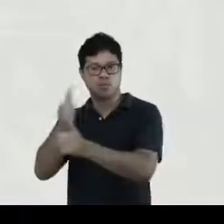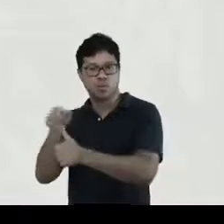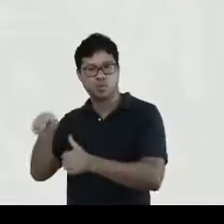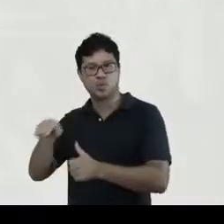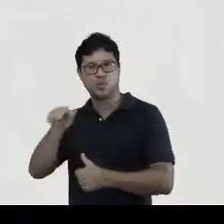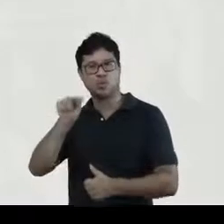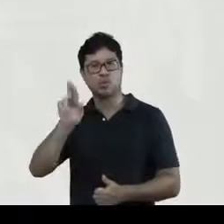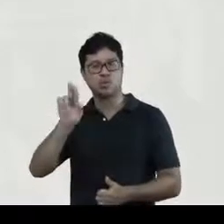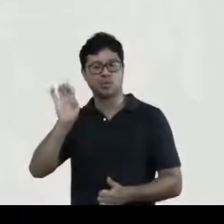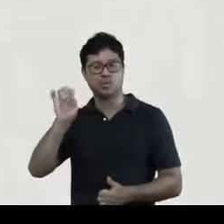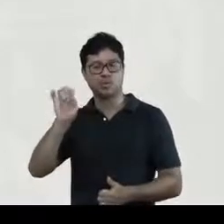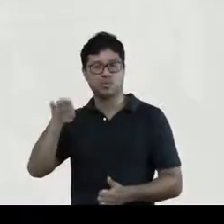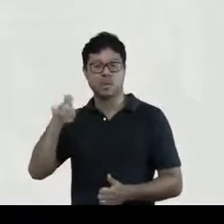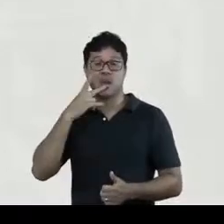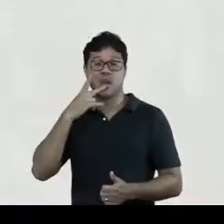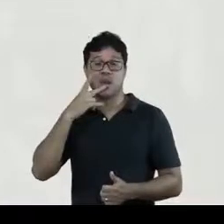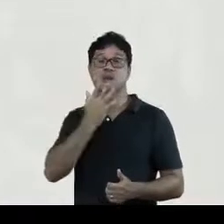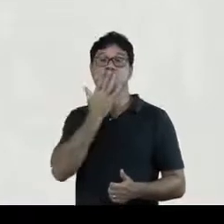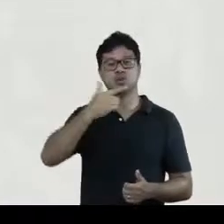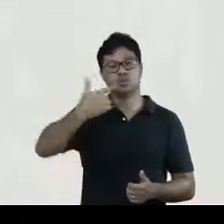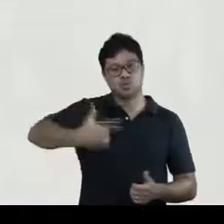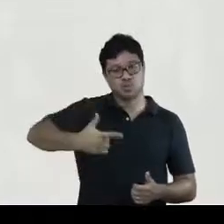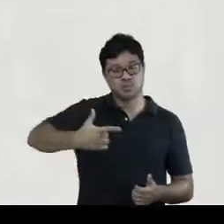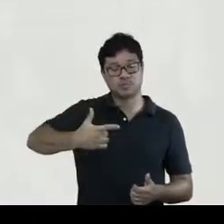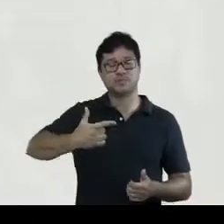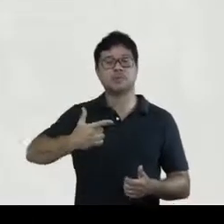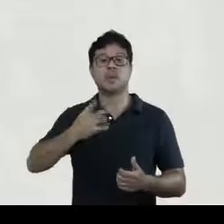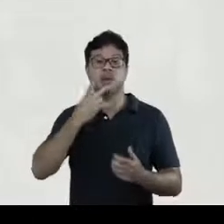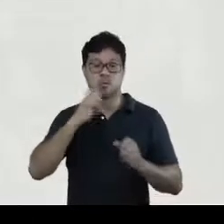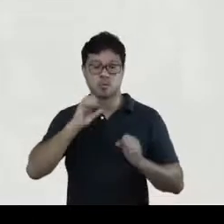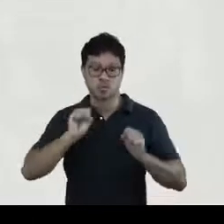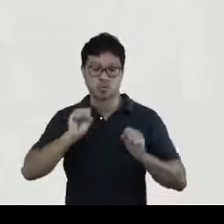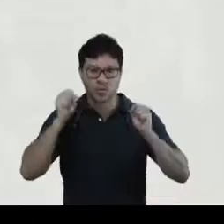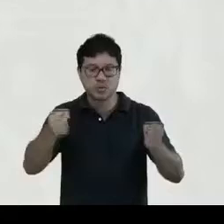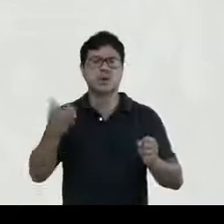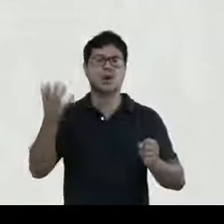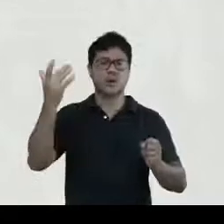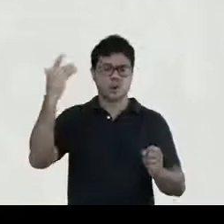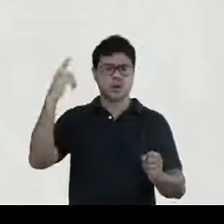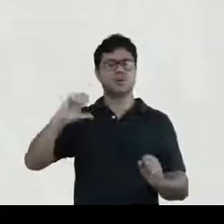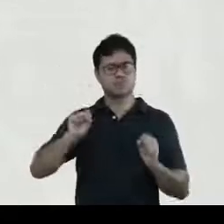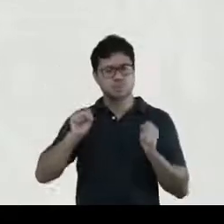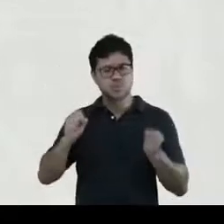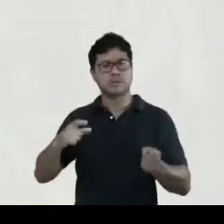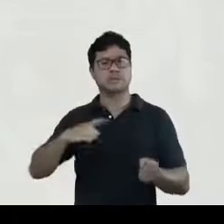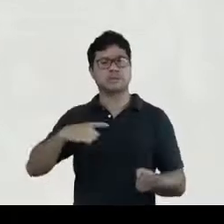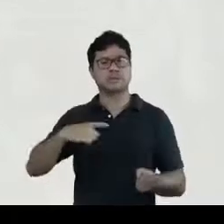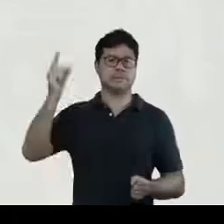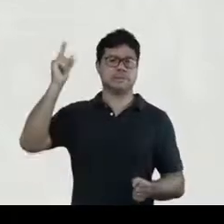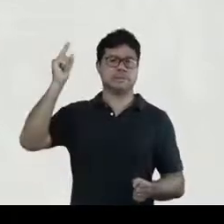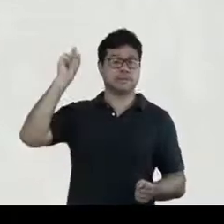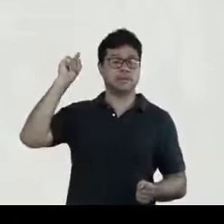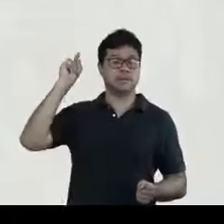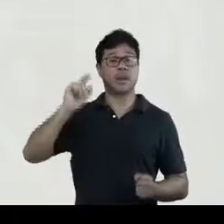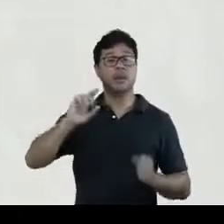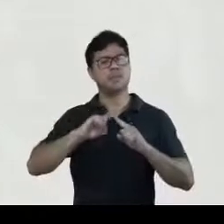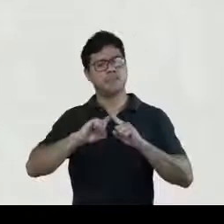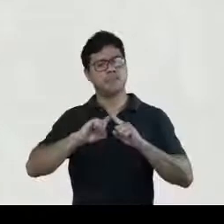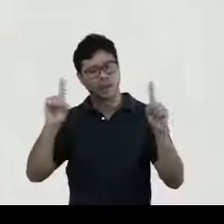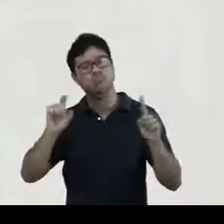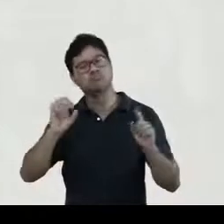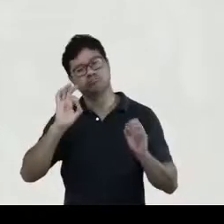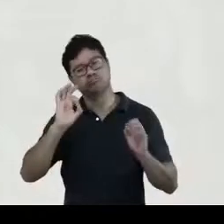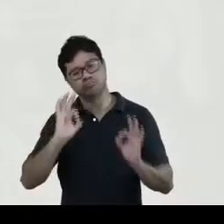Bestreben gibt es schon relativ früh aber lange Zeit war natürlich das bebilderte Buch ein ausgemaltes Buch die